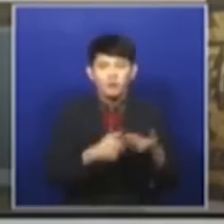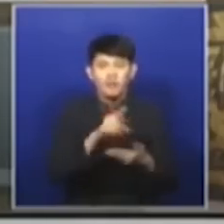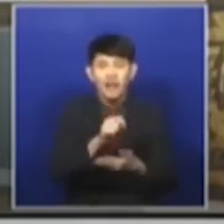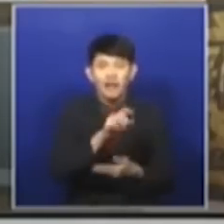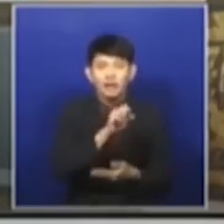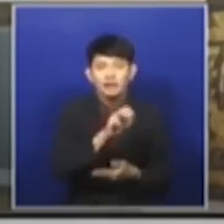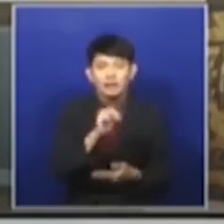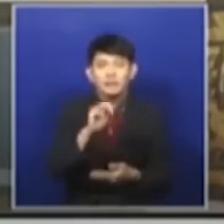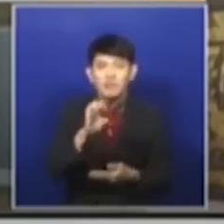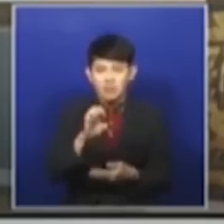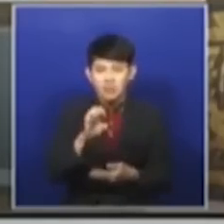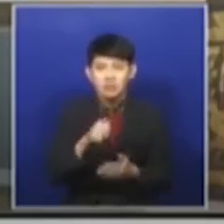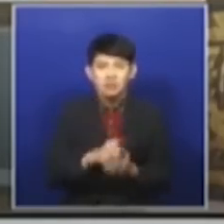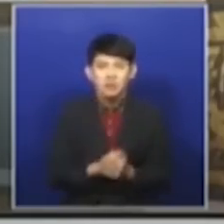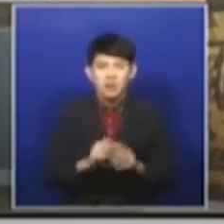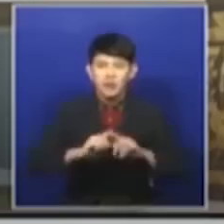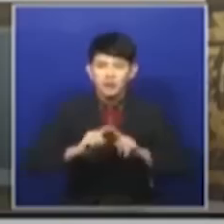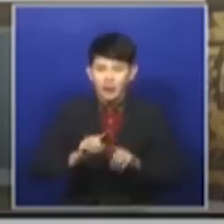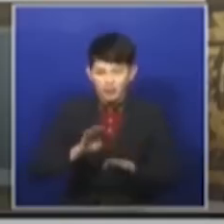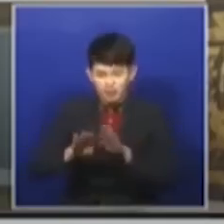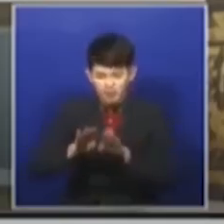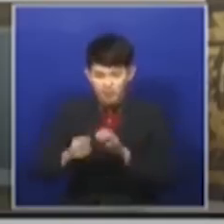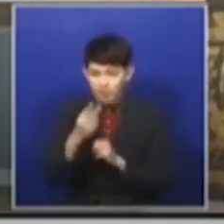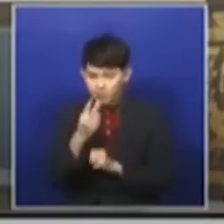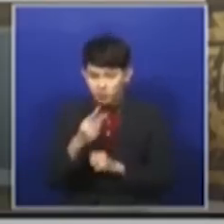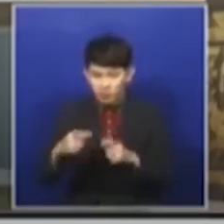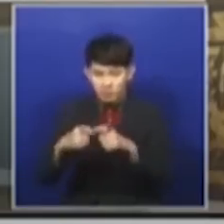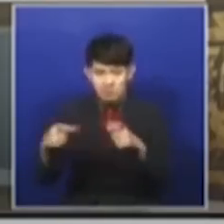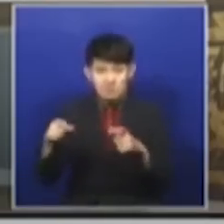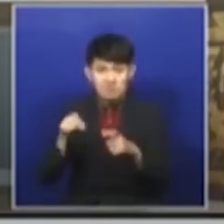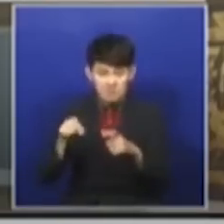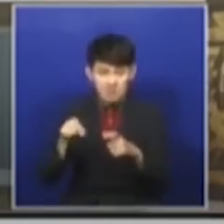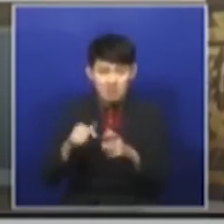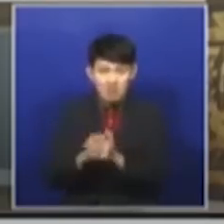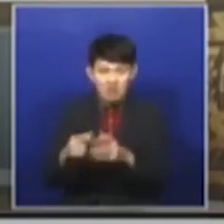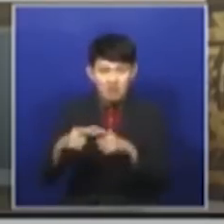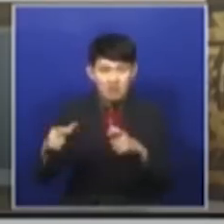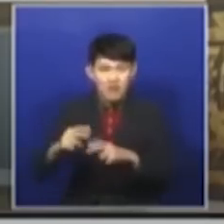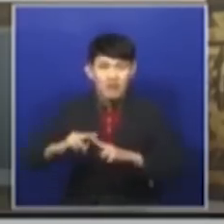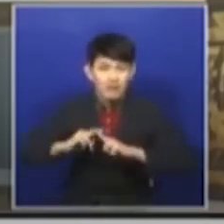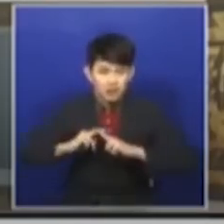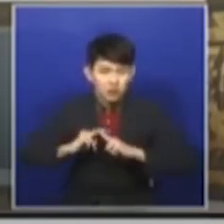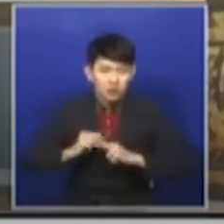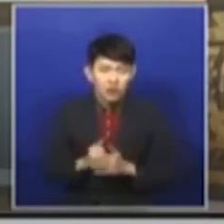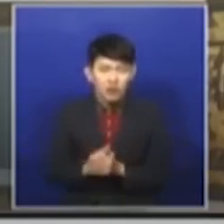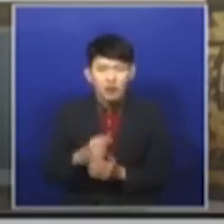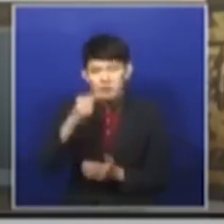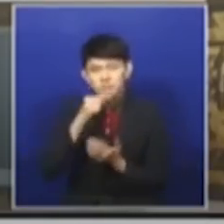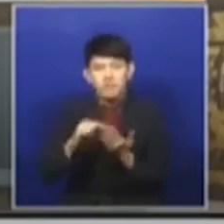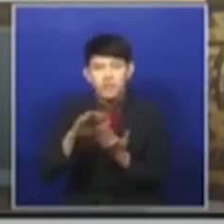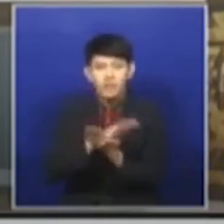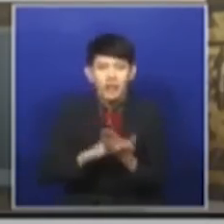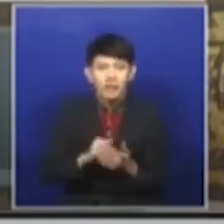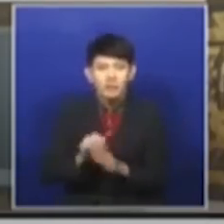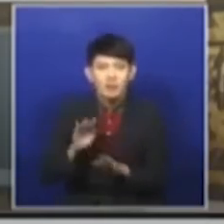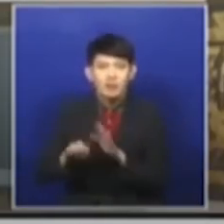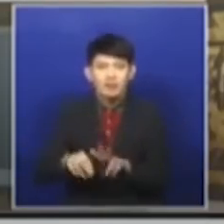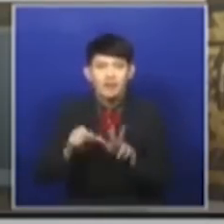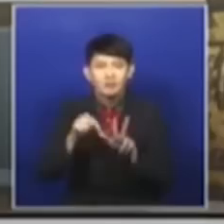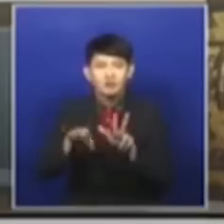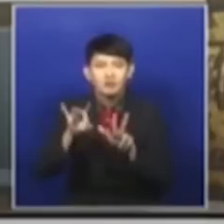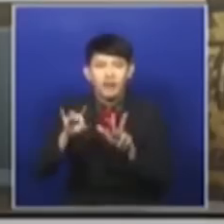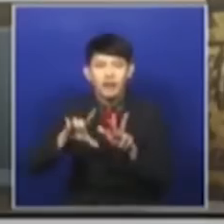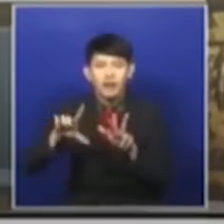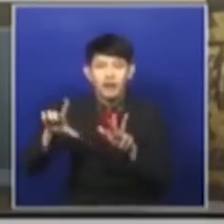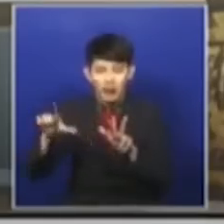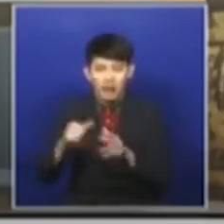ครับแต่เมื่อเรามาดูตลาดตราสารหนี้ตราสารหนี้เอกชนทั้งหมดประเทศไทยมีประมาณ 3.8 ล้านล้านบ